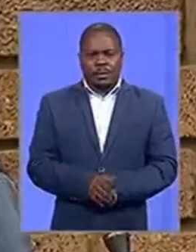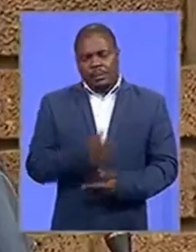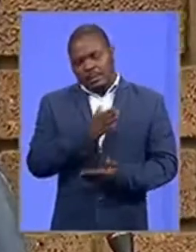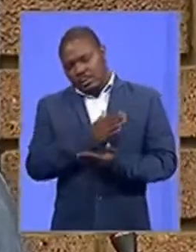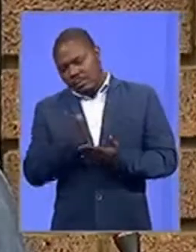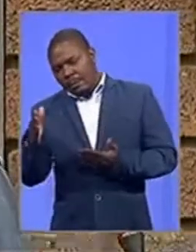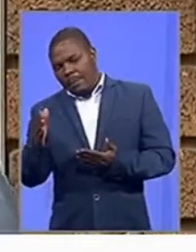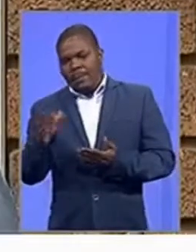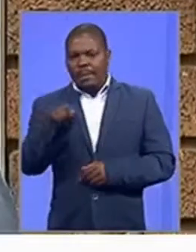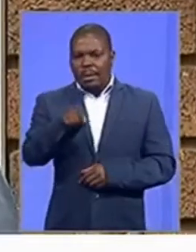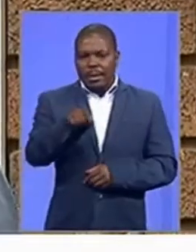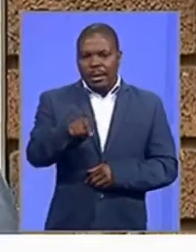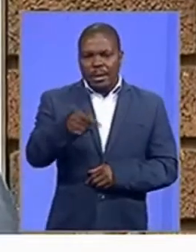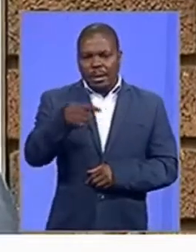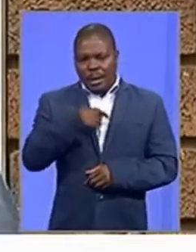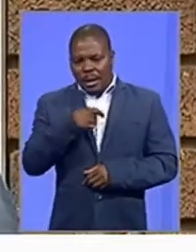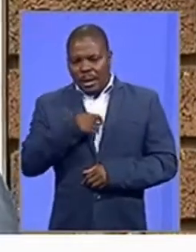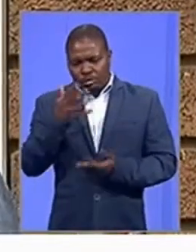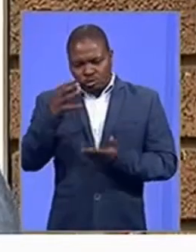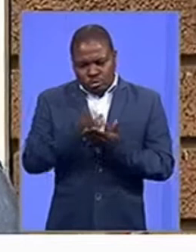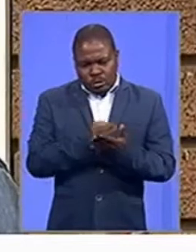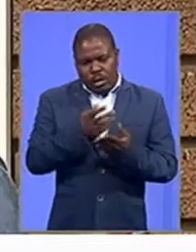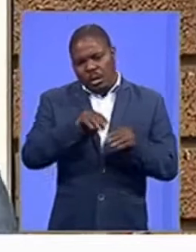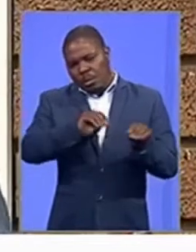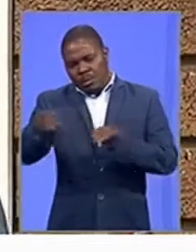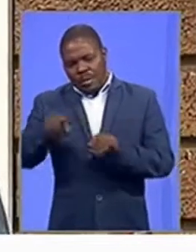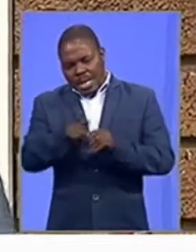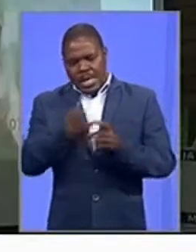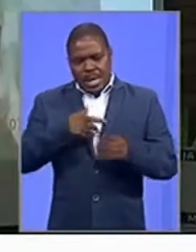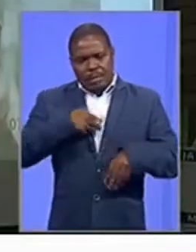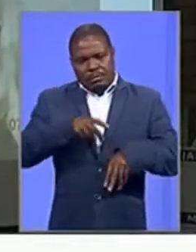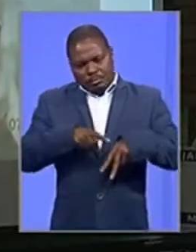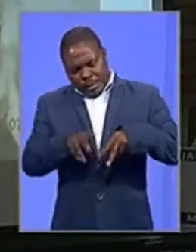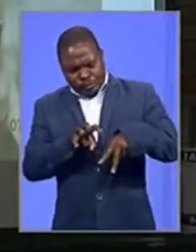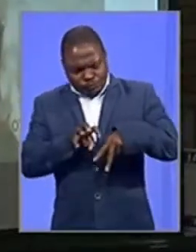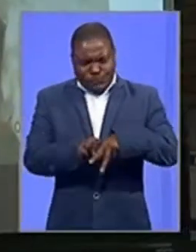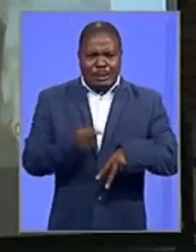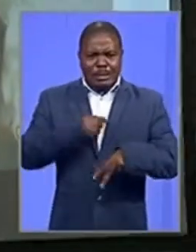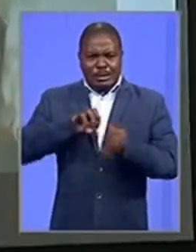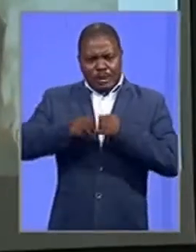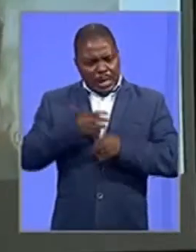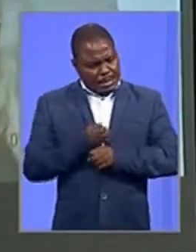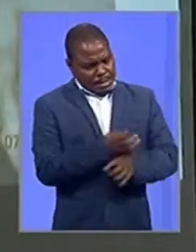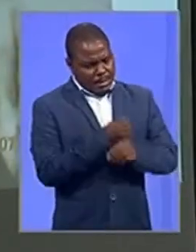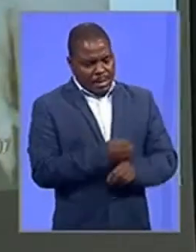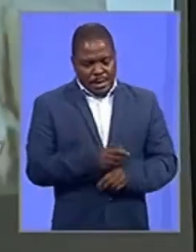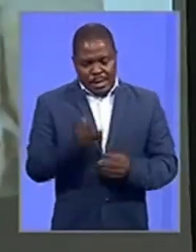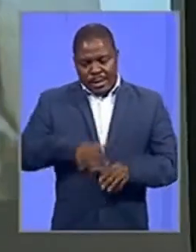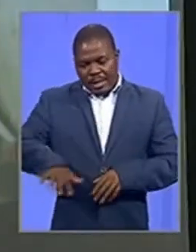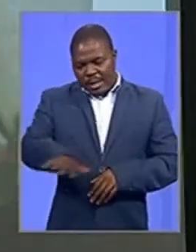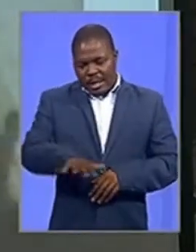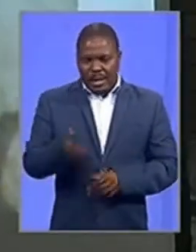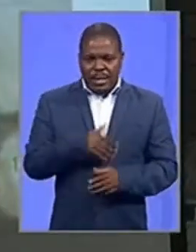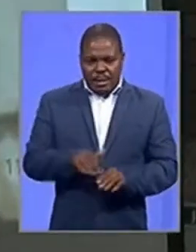di nkgoga ka borukgetsi di batla go ntoma le tsone tse di gantsi di beetsa mo. Ne di epa mo fatshe di ja